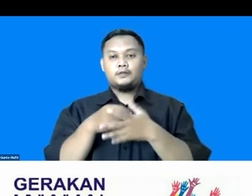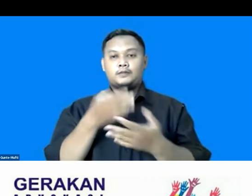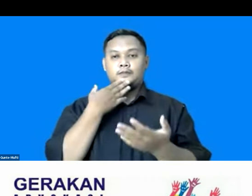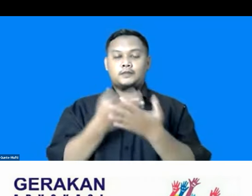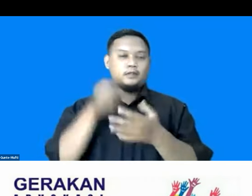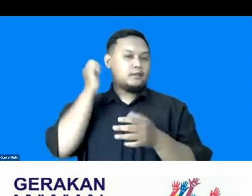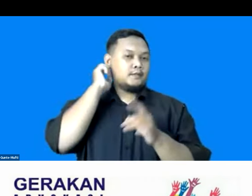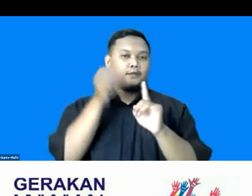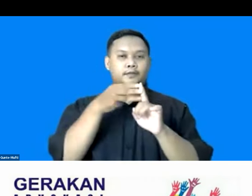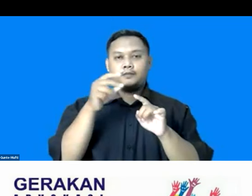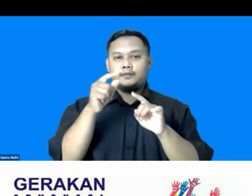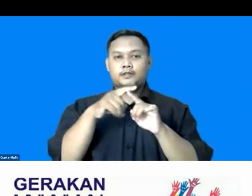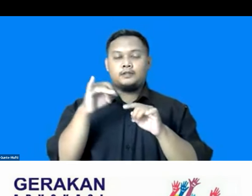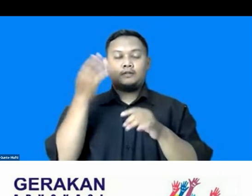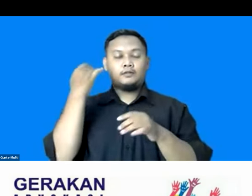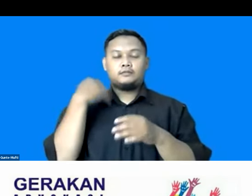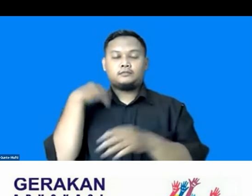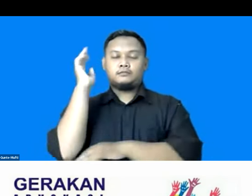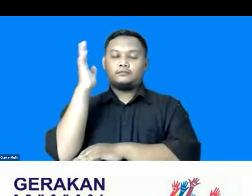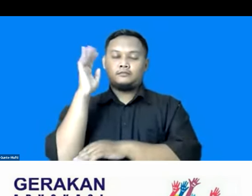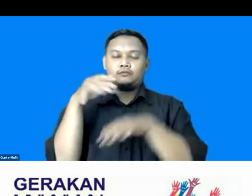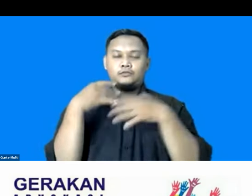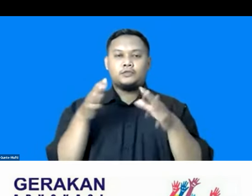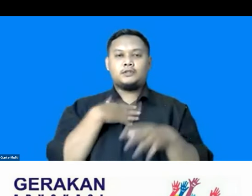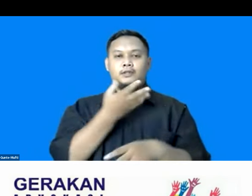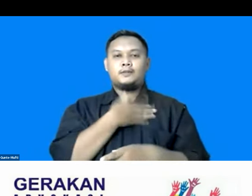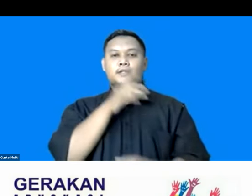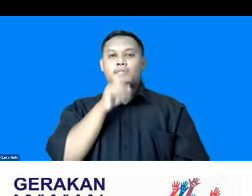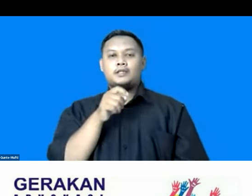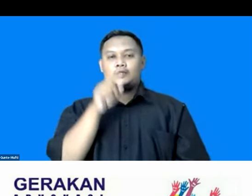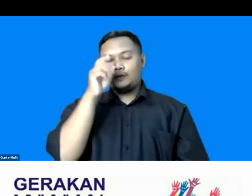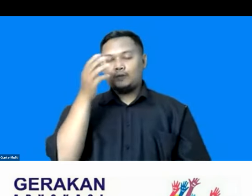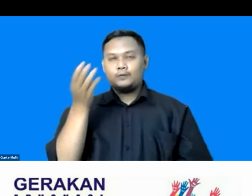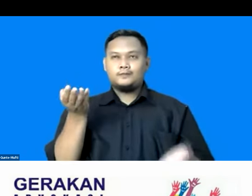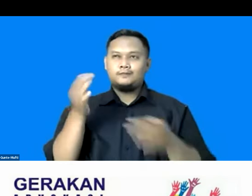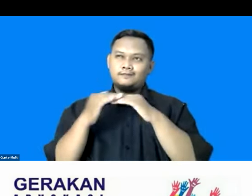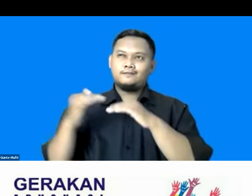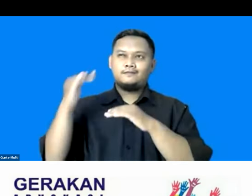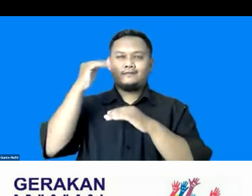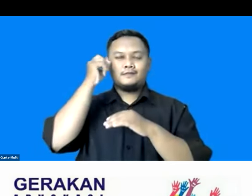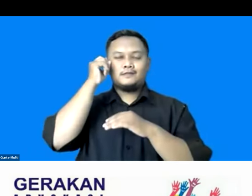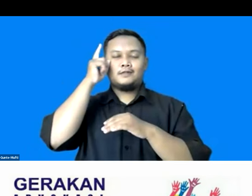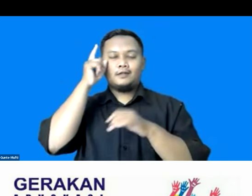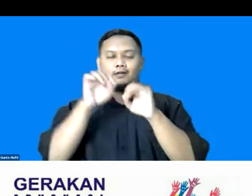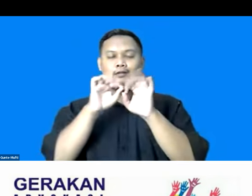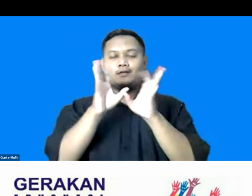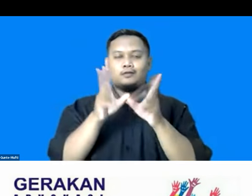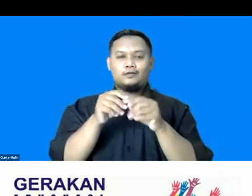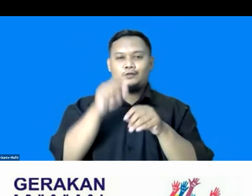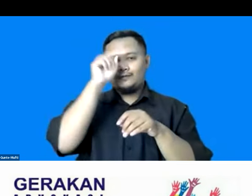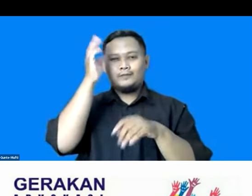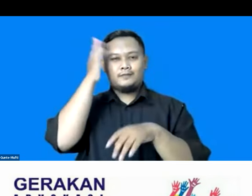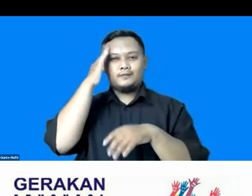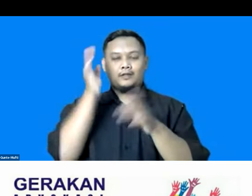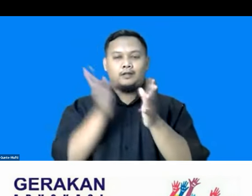atas presentasi tadi. Saya ingin bertanya, untuk menaikkan kesadaran tentang inklusivitas kepada pemerintah dan